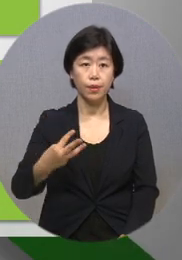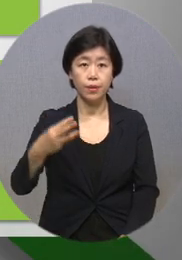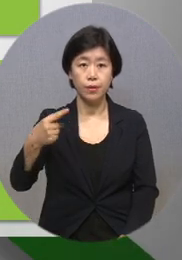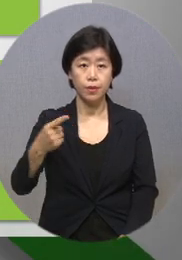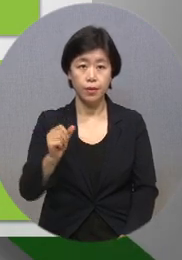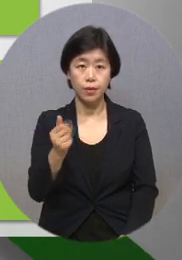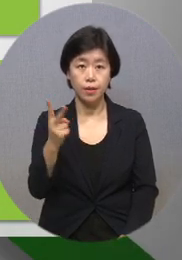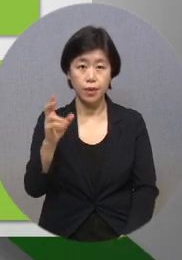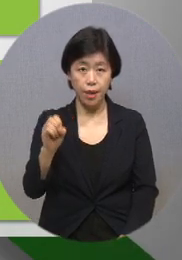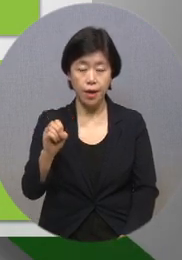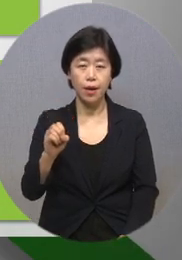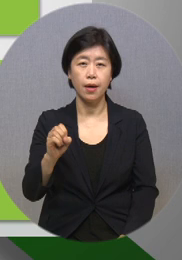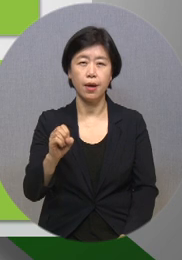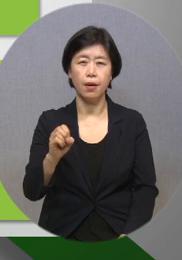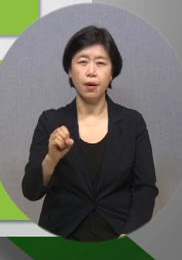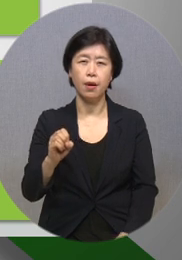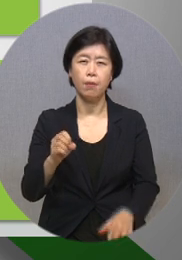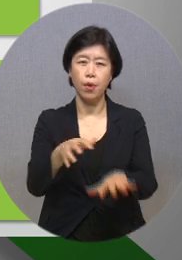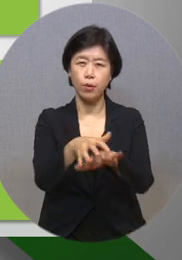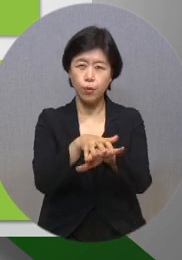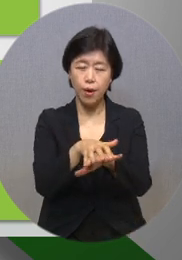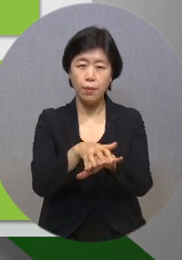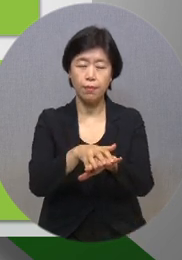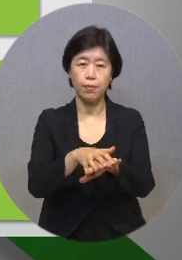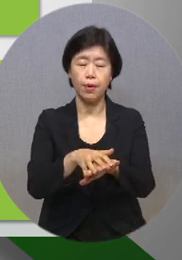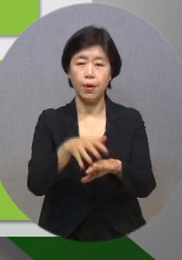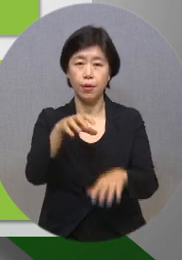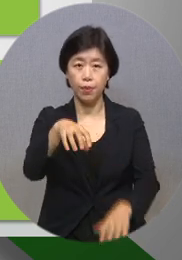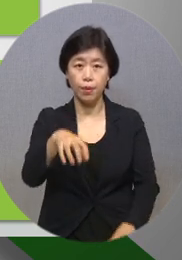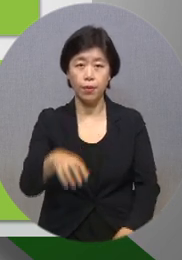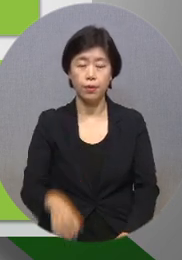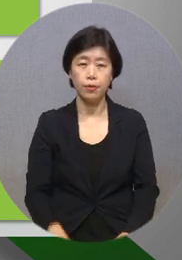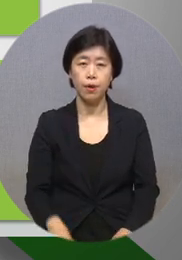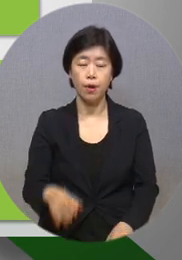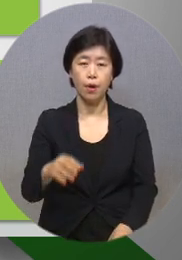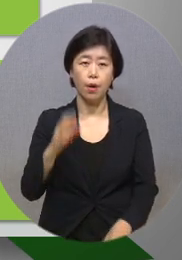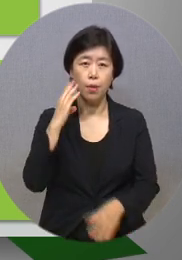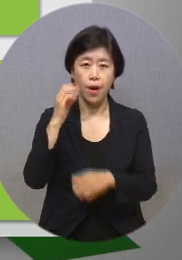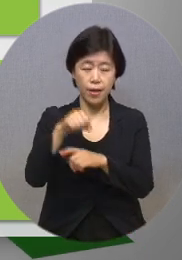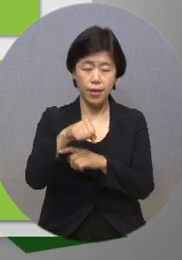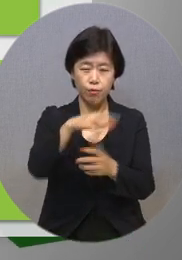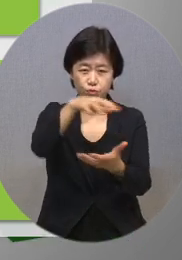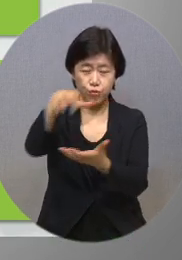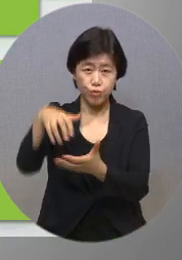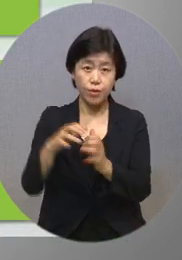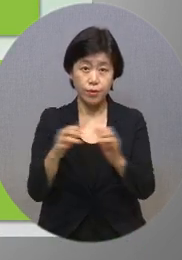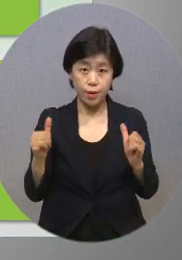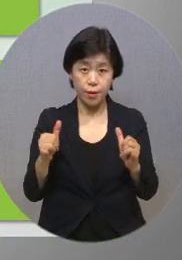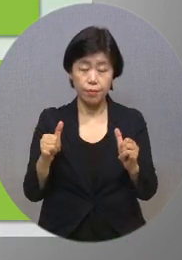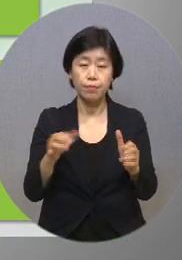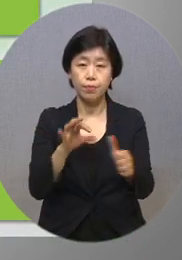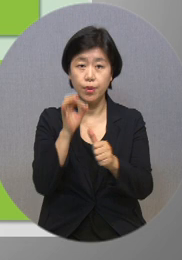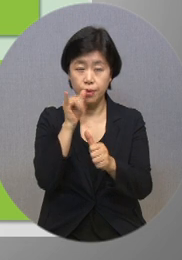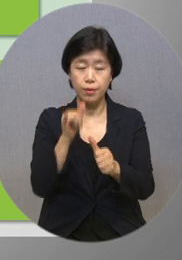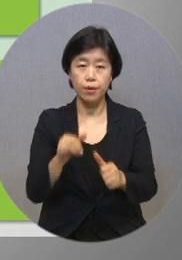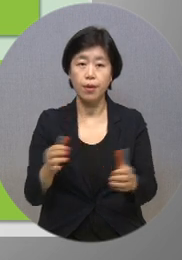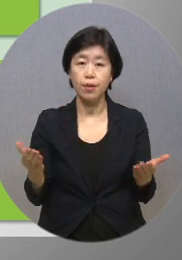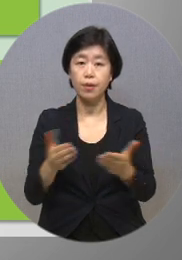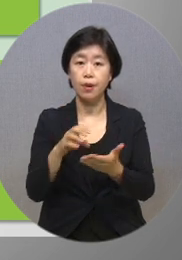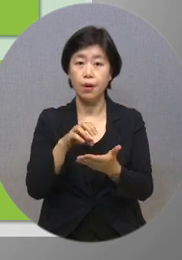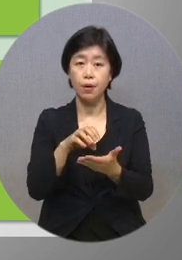월등향 매실 영농조합법인에서 과수작물 재배원을 모집합니다. 접수마감일은 8월 2일까지며